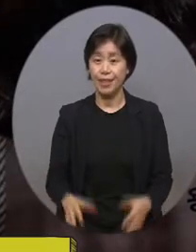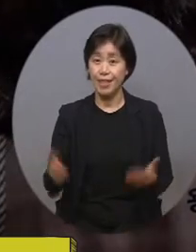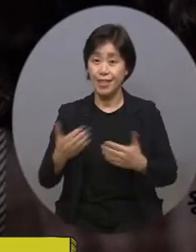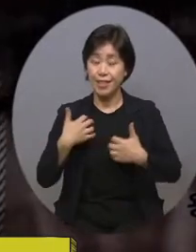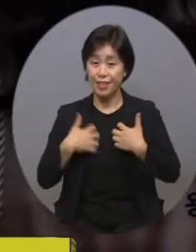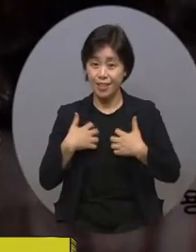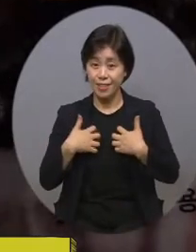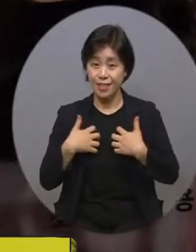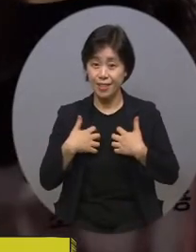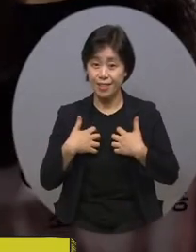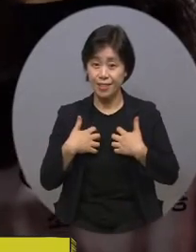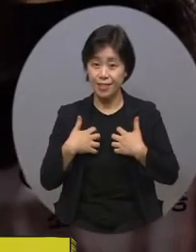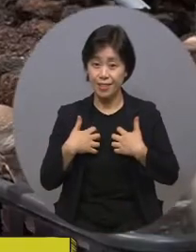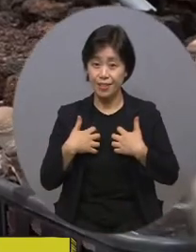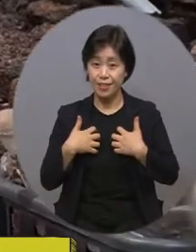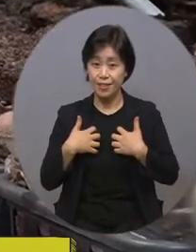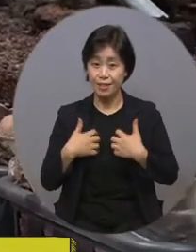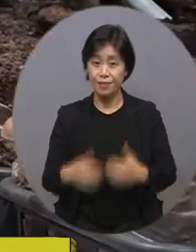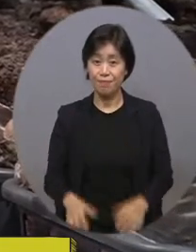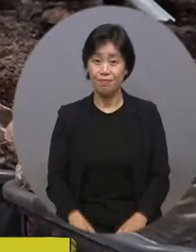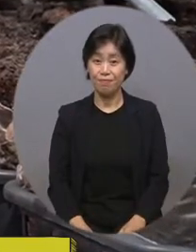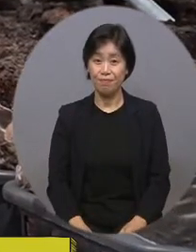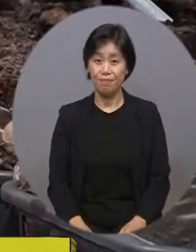조금 재밌으신가요?